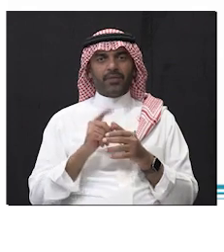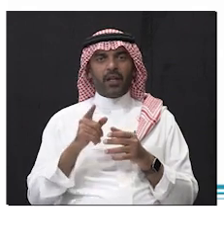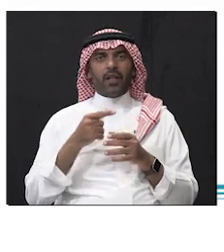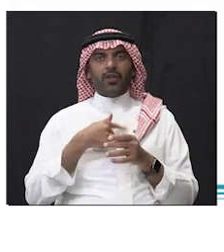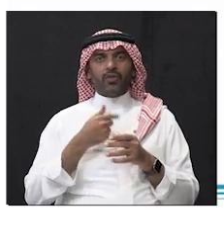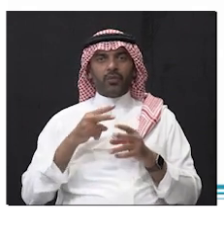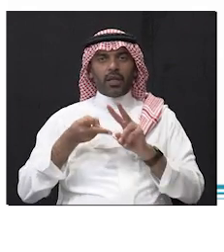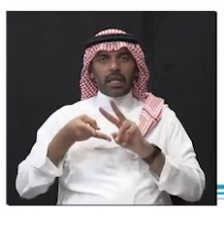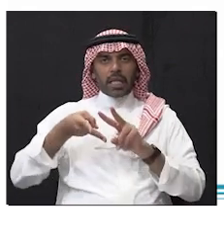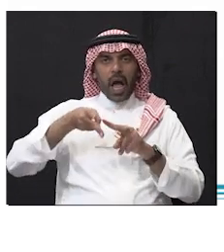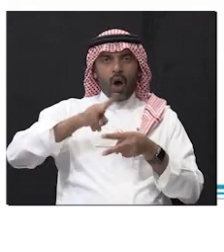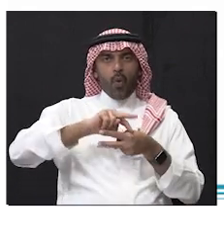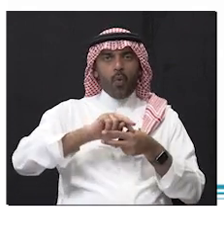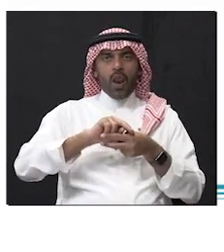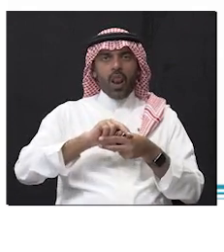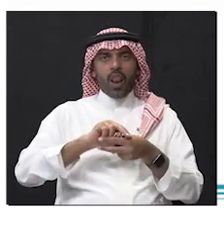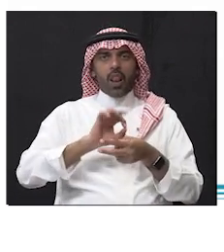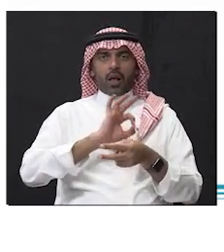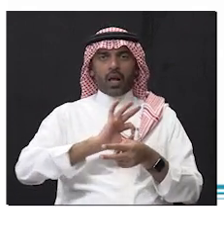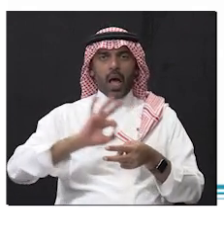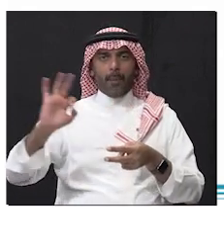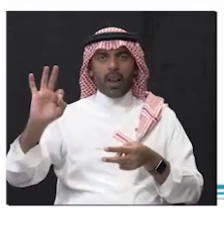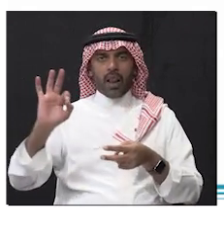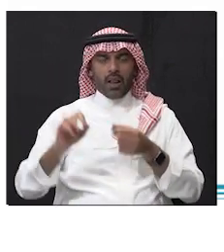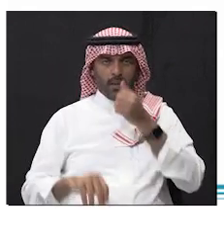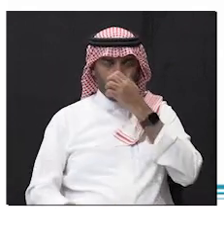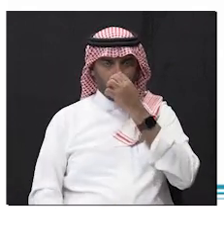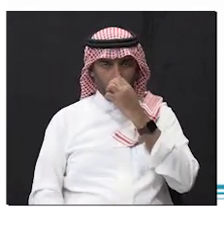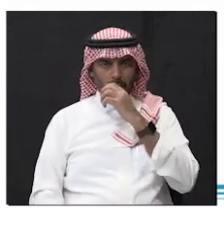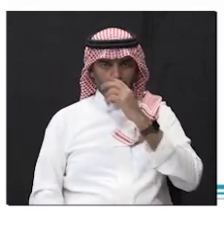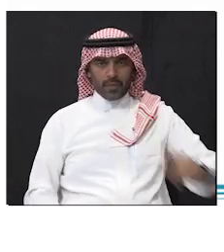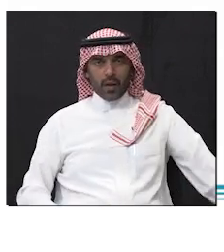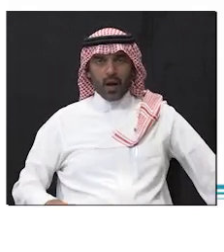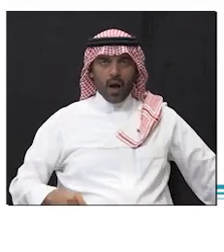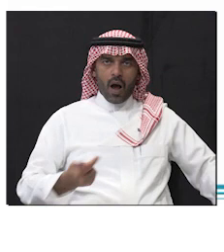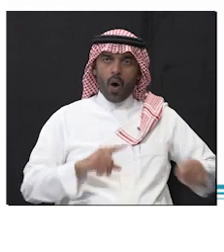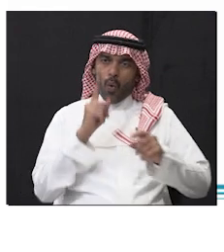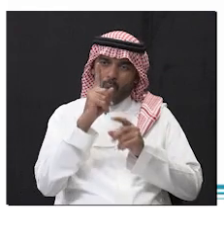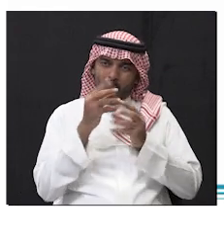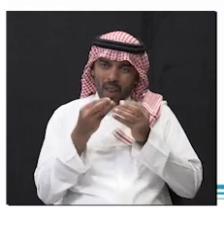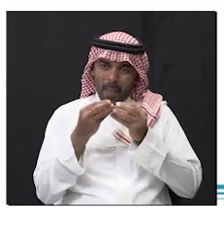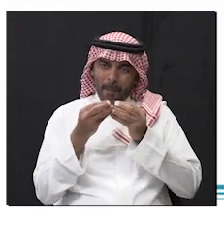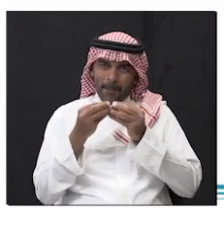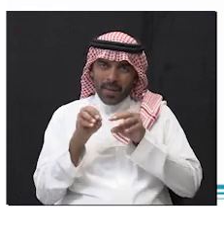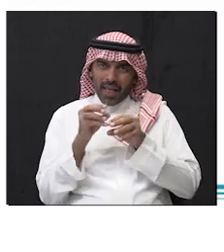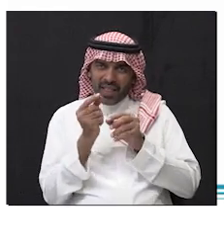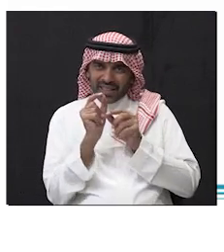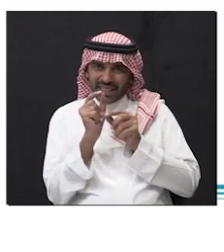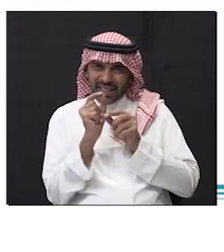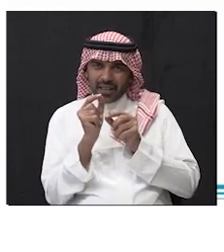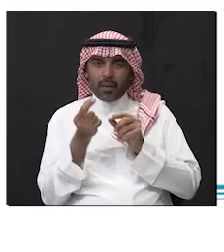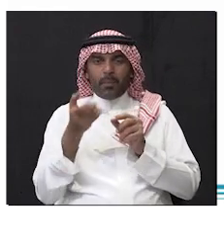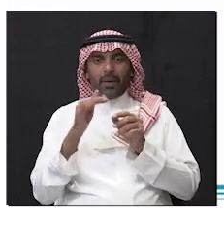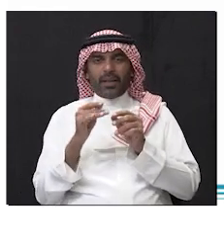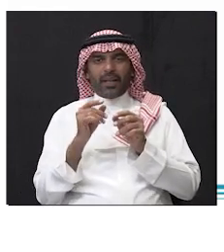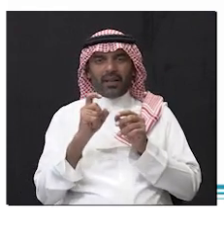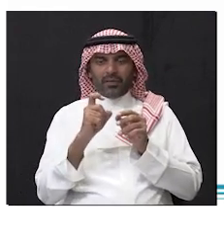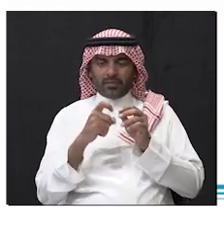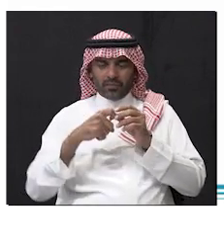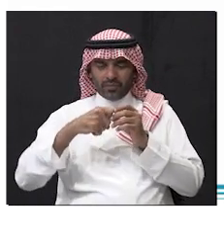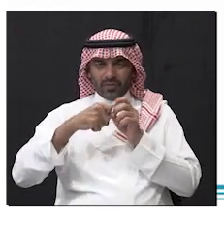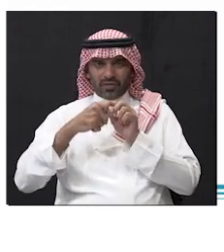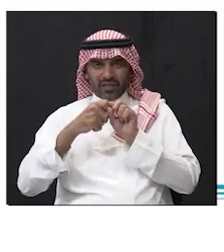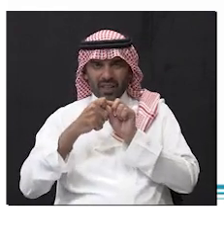تحول كامل. أحسنتم. التحول الكامل، بيضة، يرقة، عذراء، نحلة بالغة.